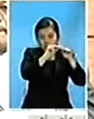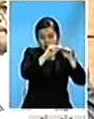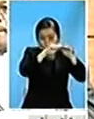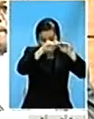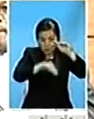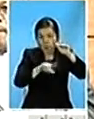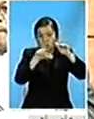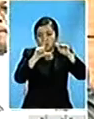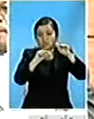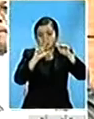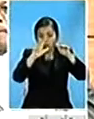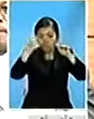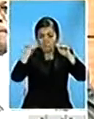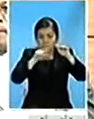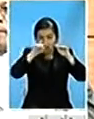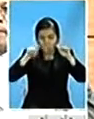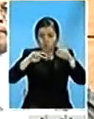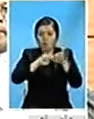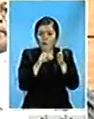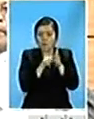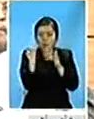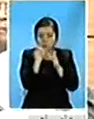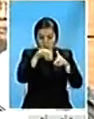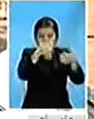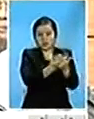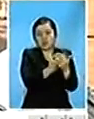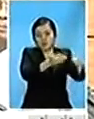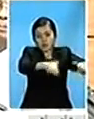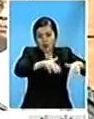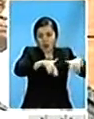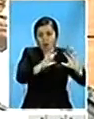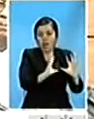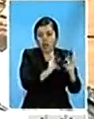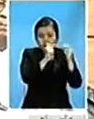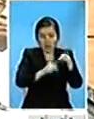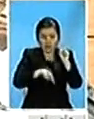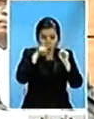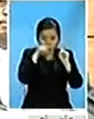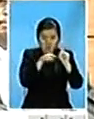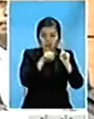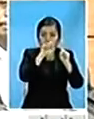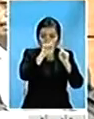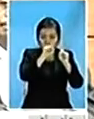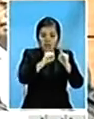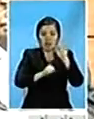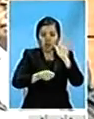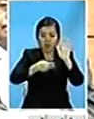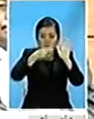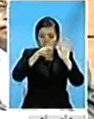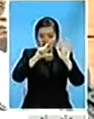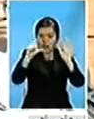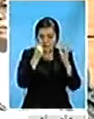23% นั้นทำให้รัฐบาลสูญเสียรายได้ไปถึง 150,000 ล้านบาทเป็นเงินมหาศาล